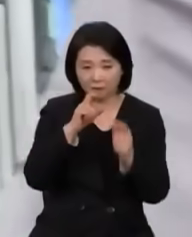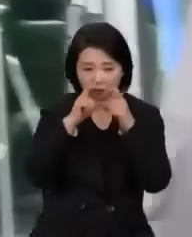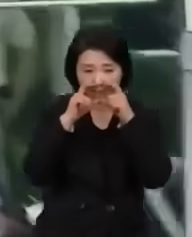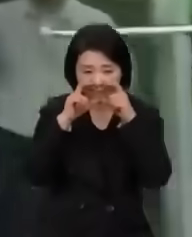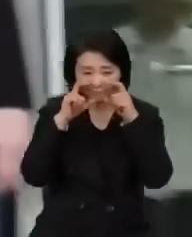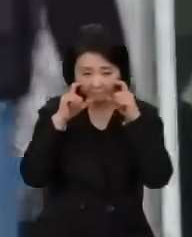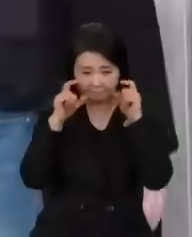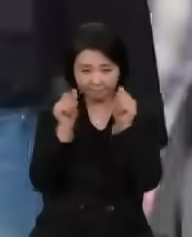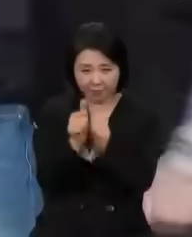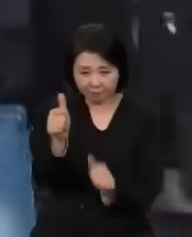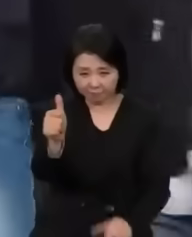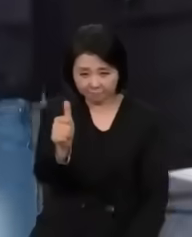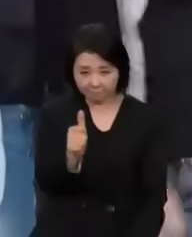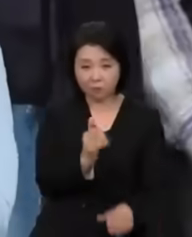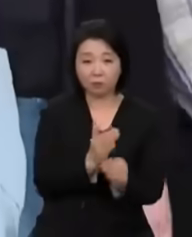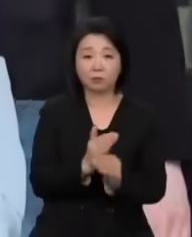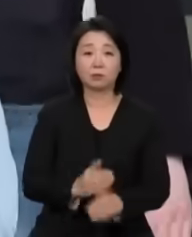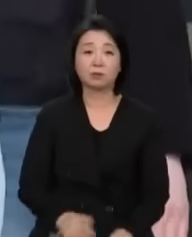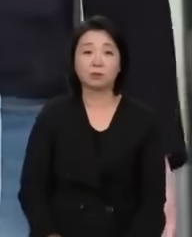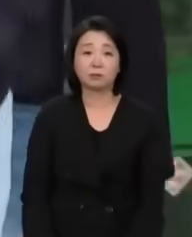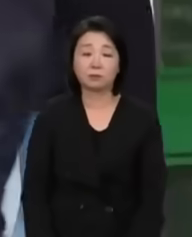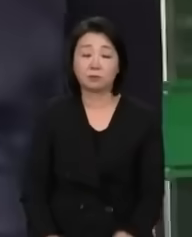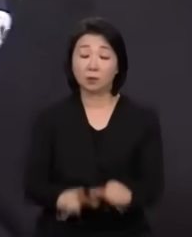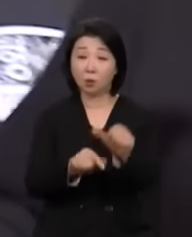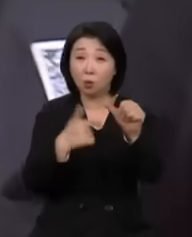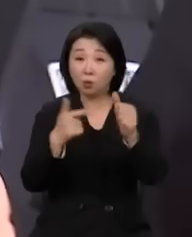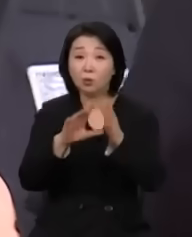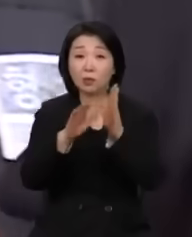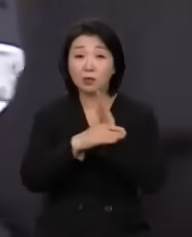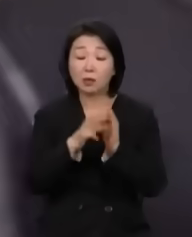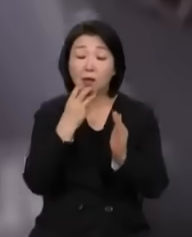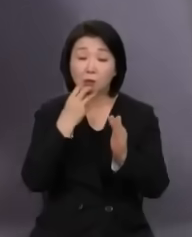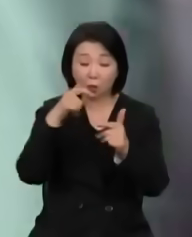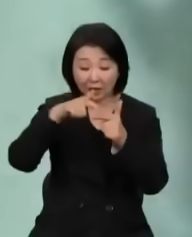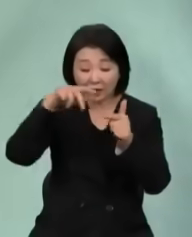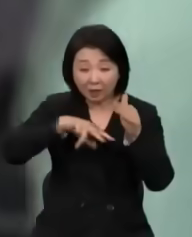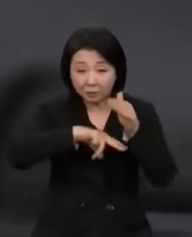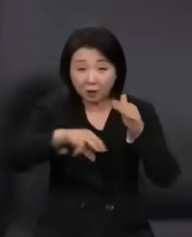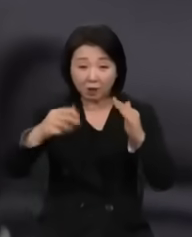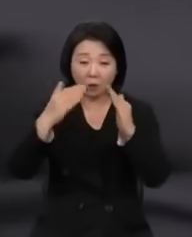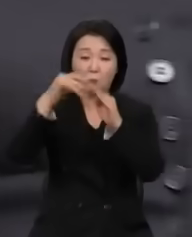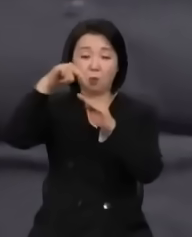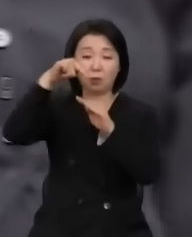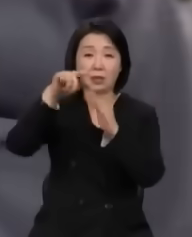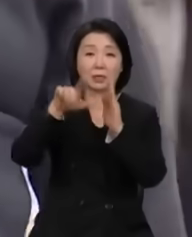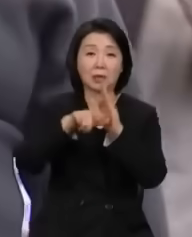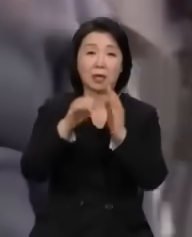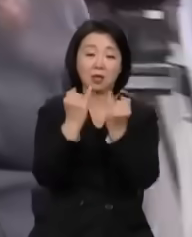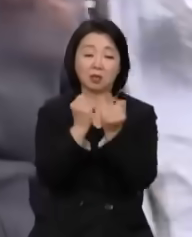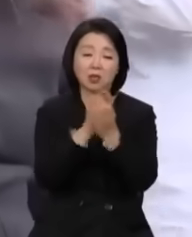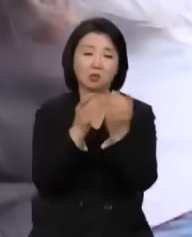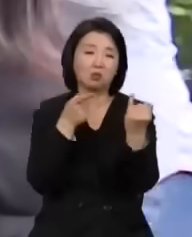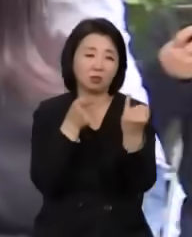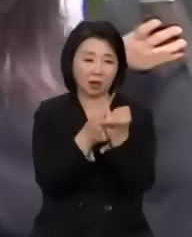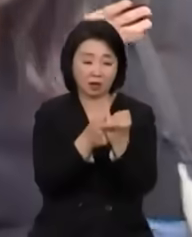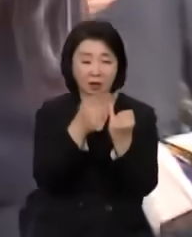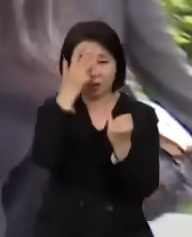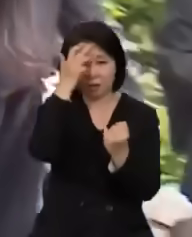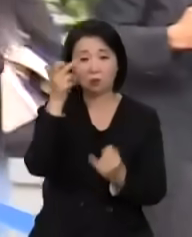가린 남성이 나옵니다. 지난 6일 서울 강남역 인근 건물 옥상에서 여자친구를 살해한 최모